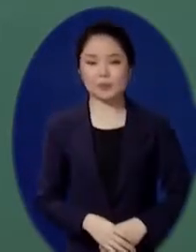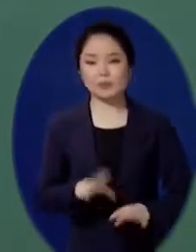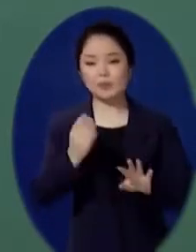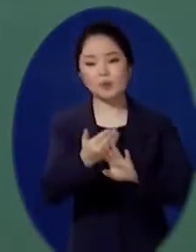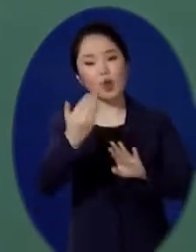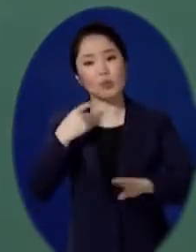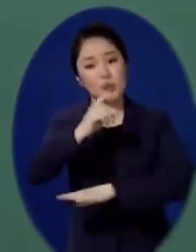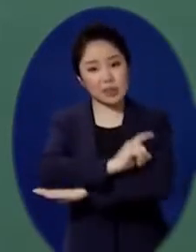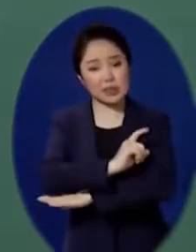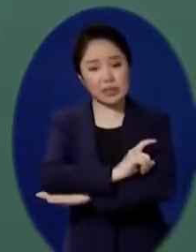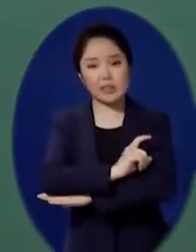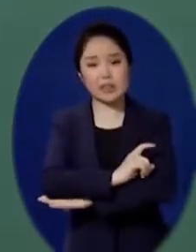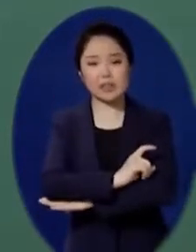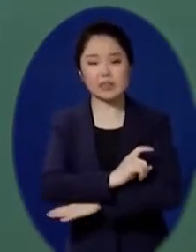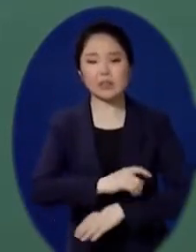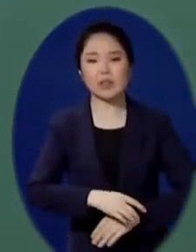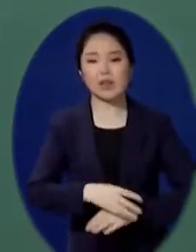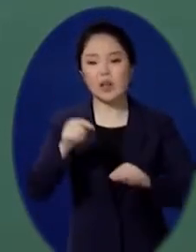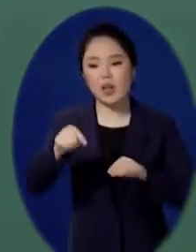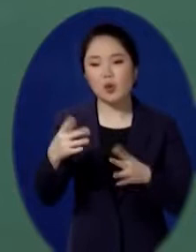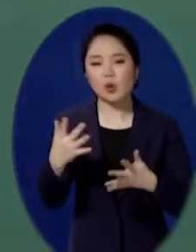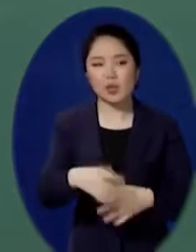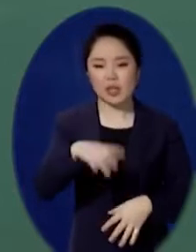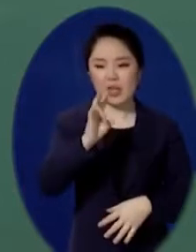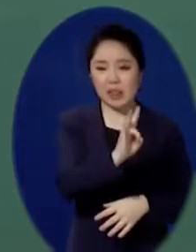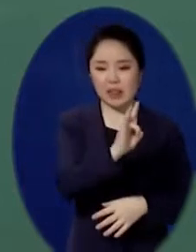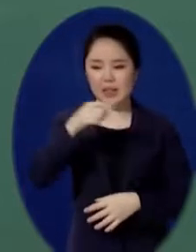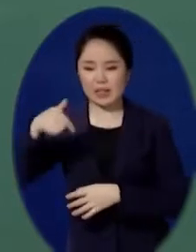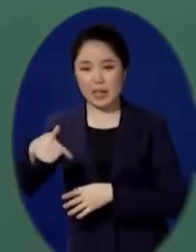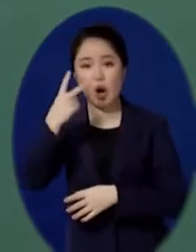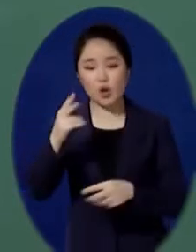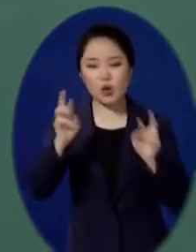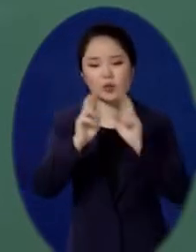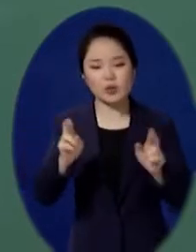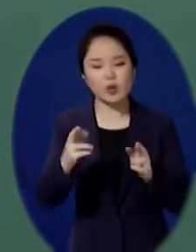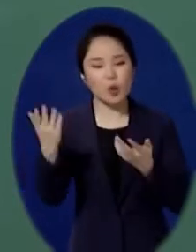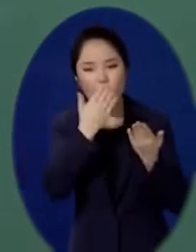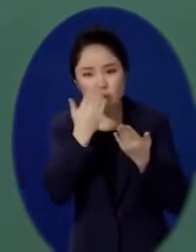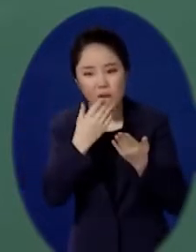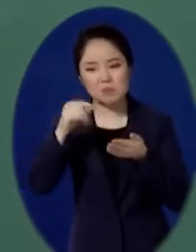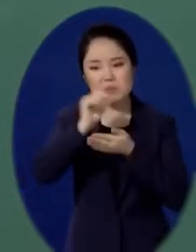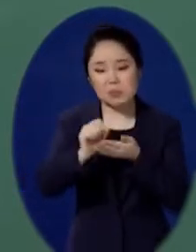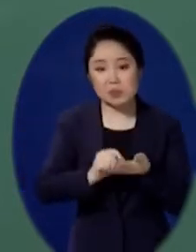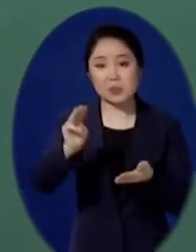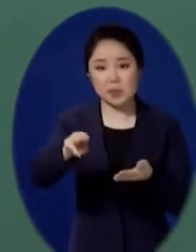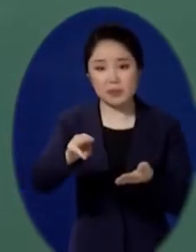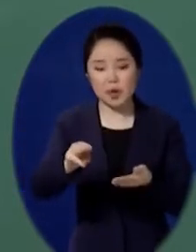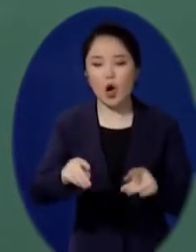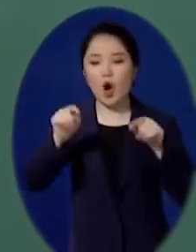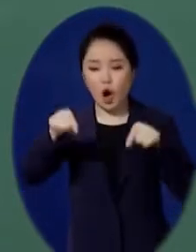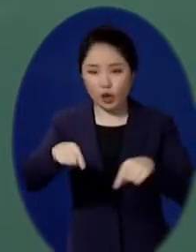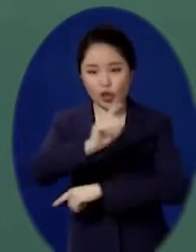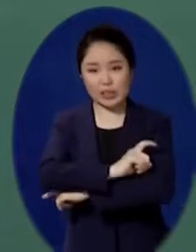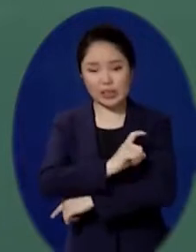Өмнөх хичээл дээр бид энэ гэтийн үгийг ялгаж, сонсож, бичиж сурсан шүү дээ. За тэгвэл